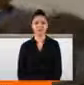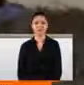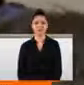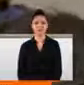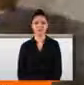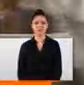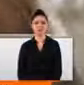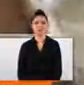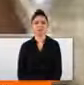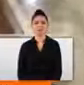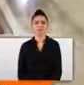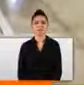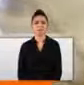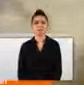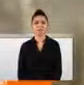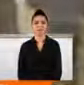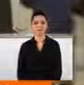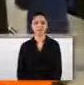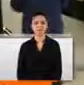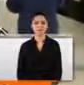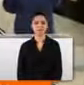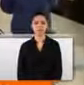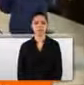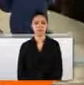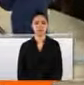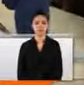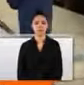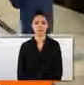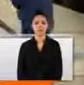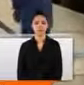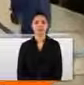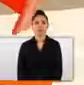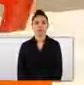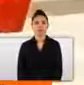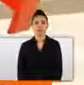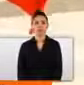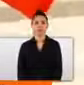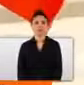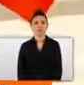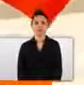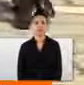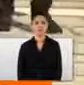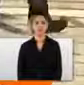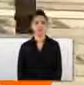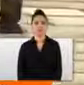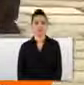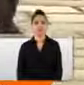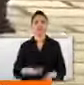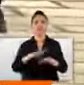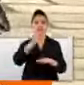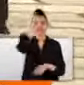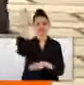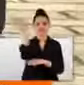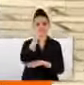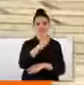Atatürk, düşmanların elinden bizi kurtaran sensin. Elinde Türk